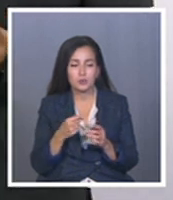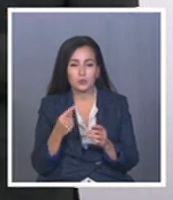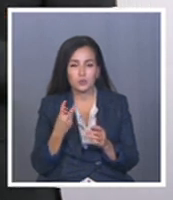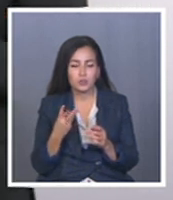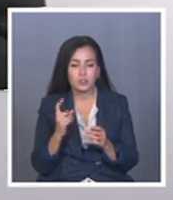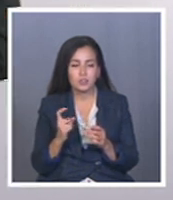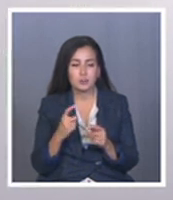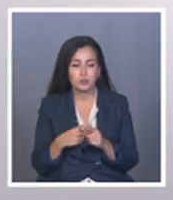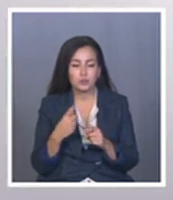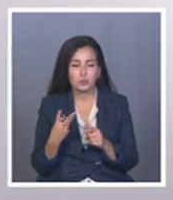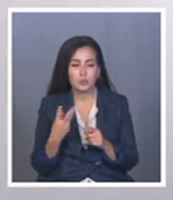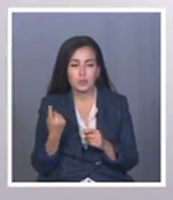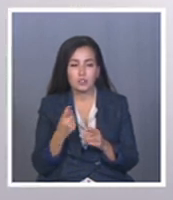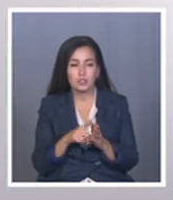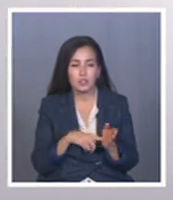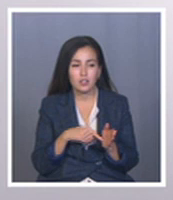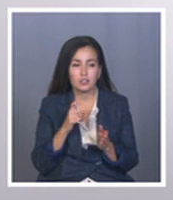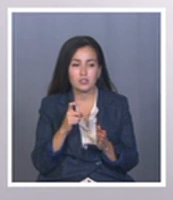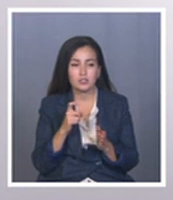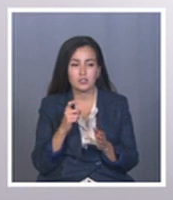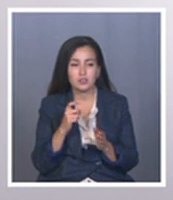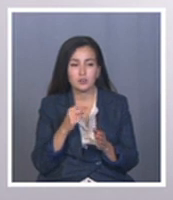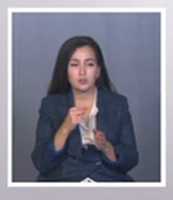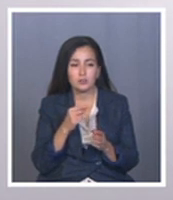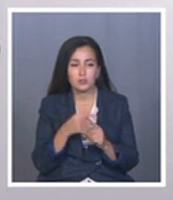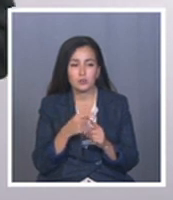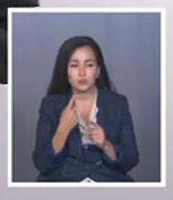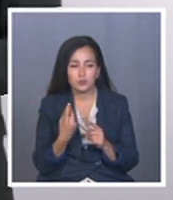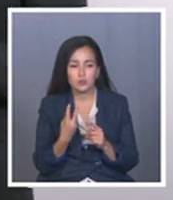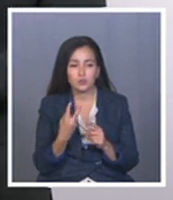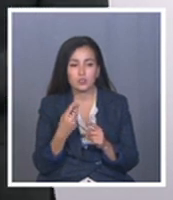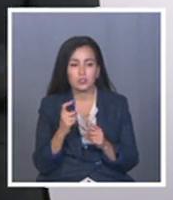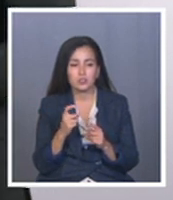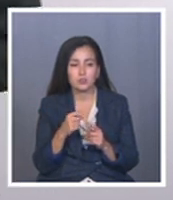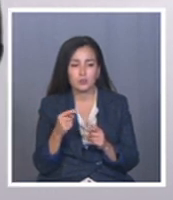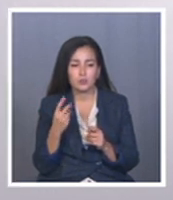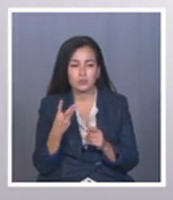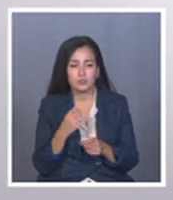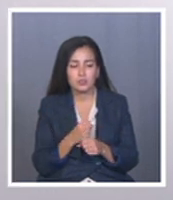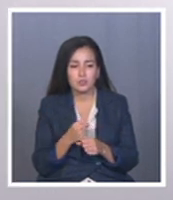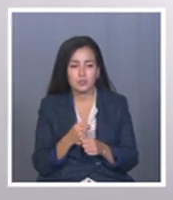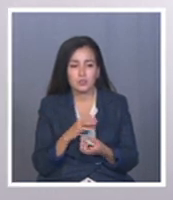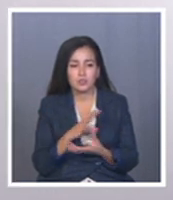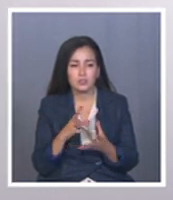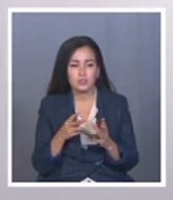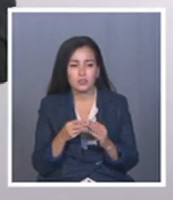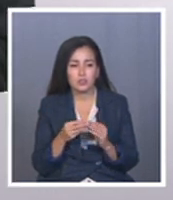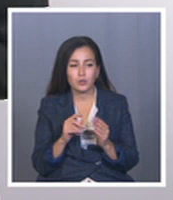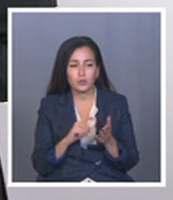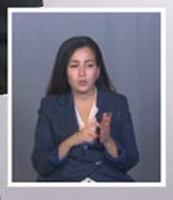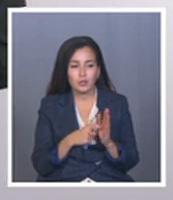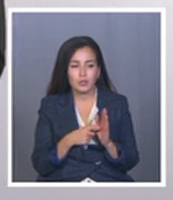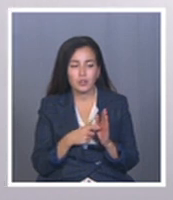көбейтіндісі. Бірінші бөлшектің алымына x плюс 3-тен, екінші бөлшекке x минус 3-тен береміз. Сөйтіп x плюс 3-ті бірге көбейтеміз x плюс